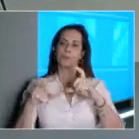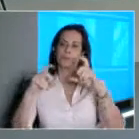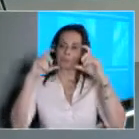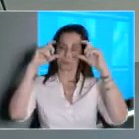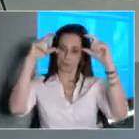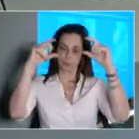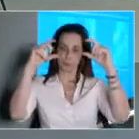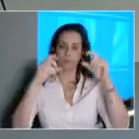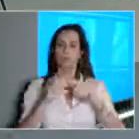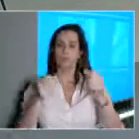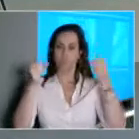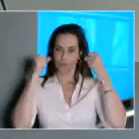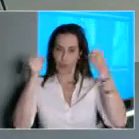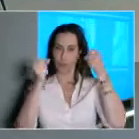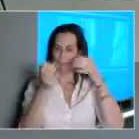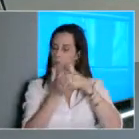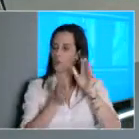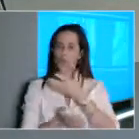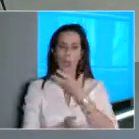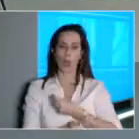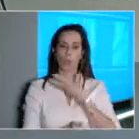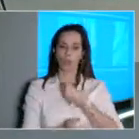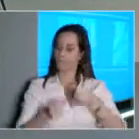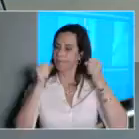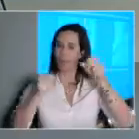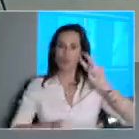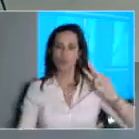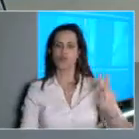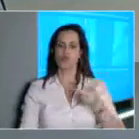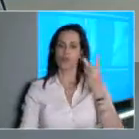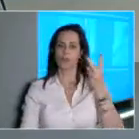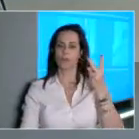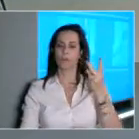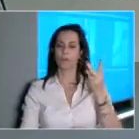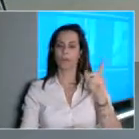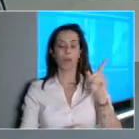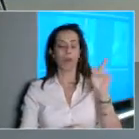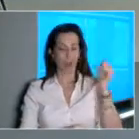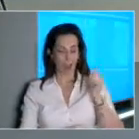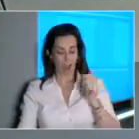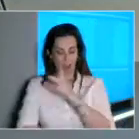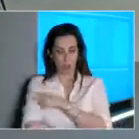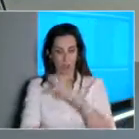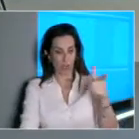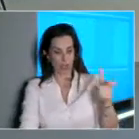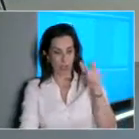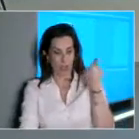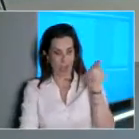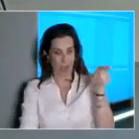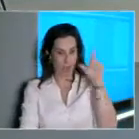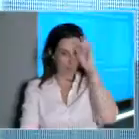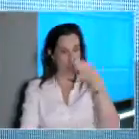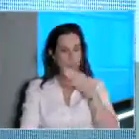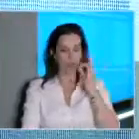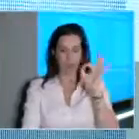מעריב מתייחסת למחאה של יוצאי אתיופיה, המחאה מתחדשת. שחרורו ממעצר בית של השוטר שירה בסלמון